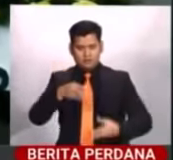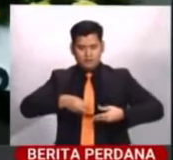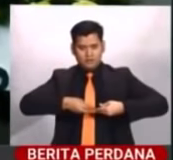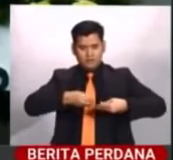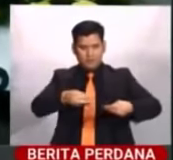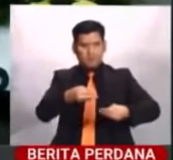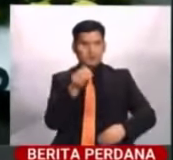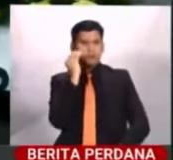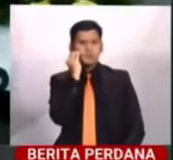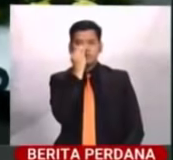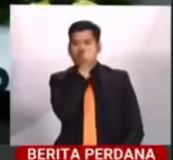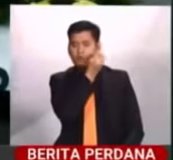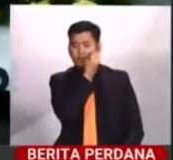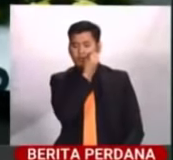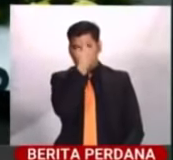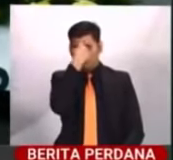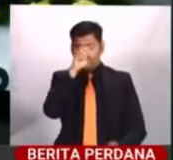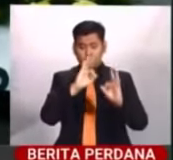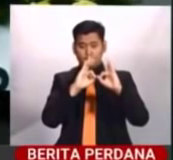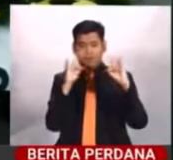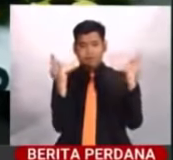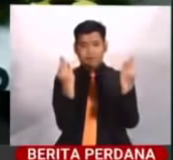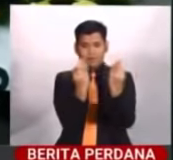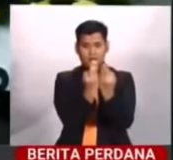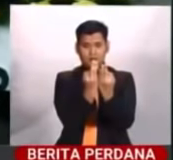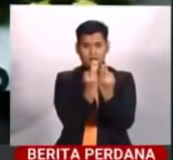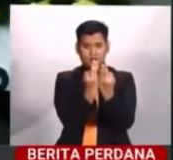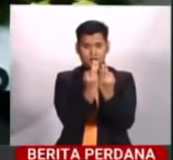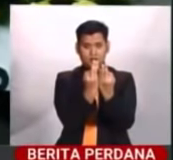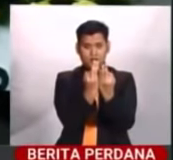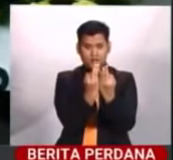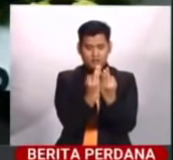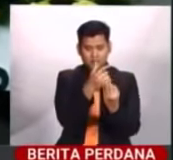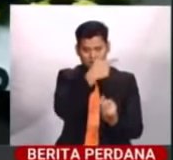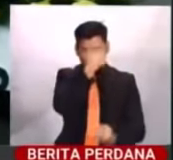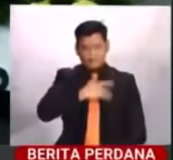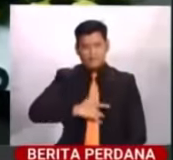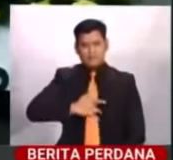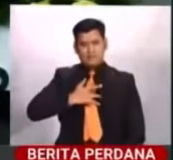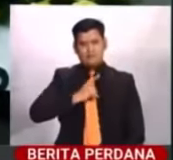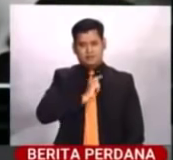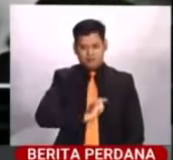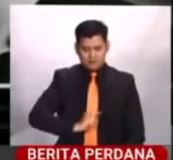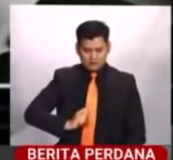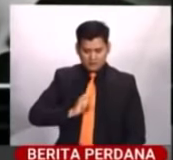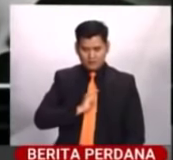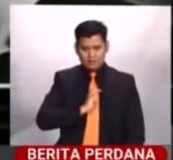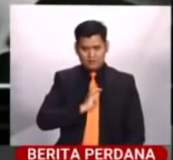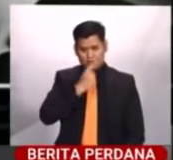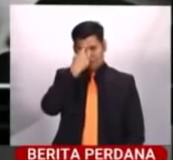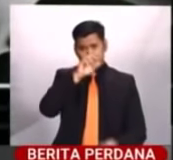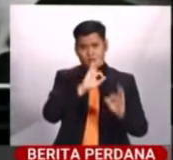karangan bunga kepada keluarga Allahyarham dan menzahirkan rasa duka citanya.